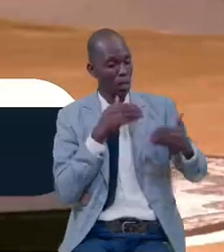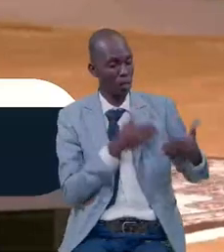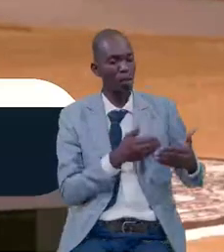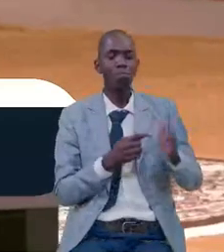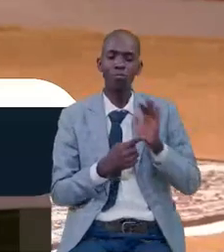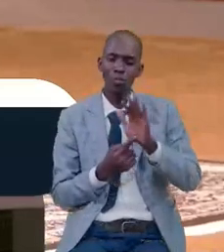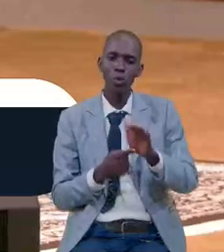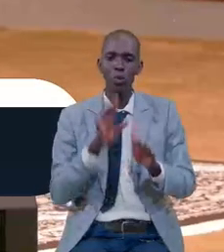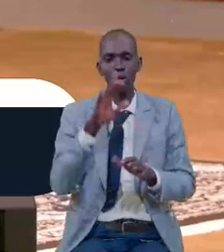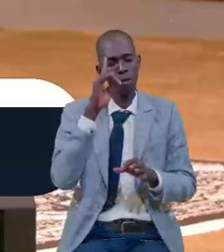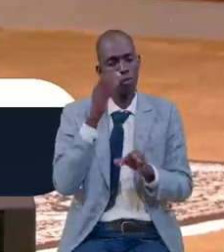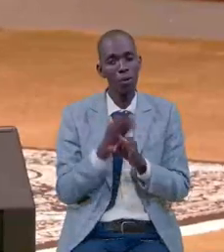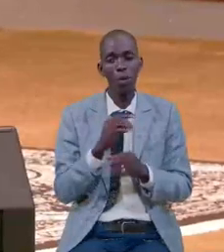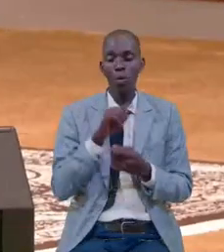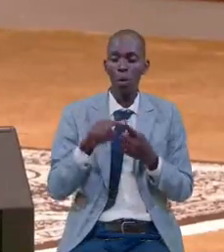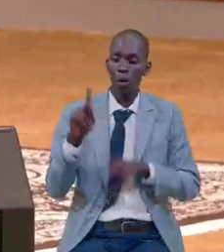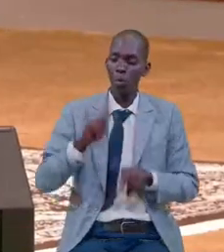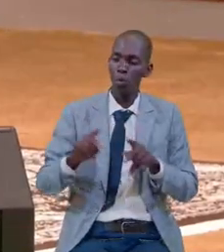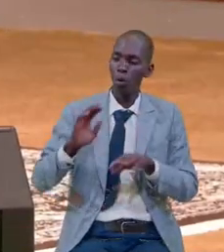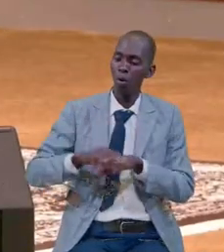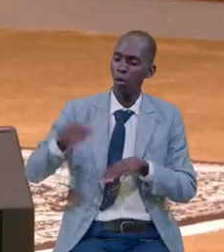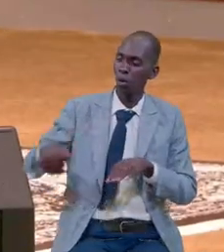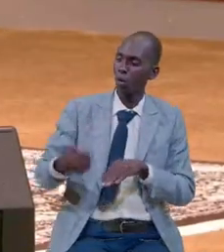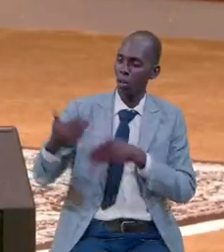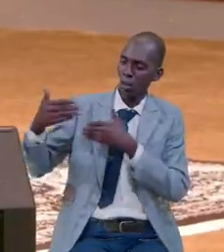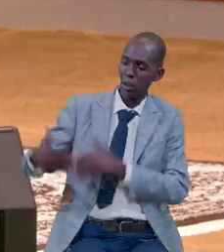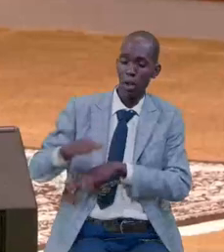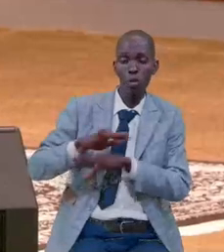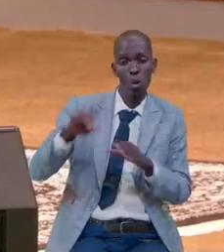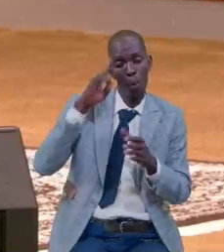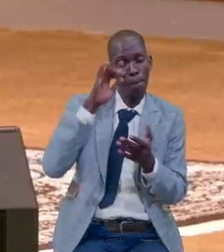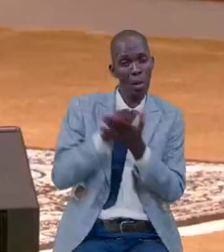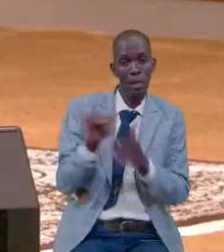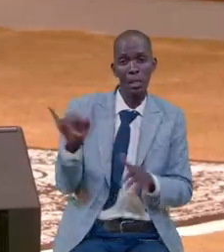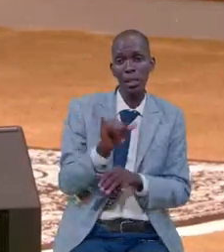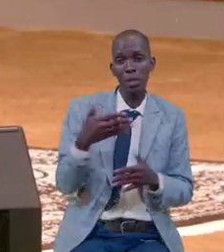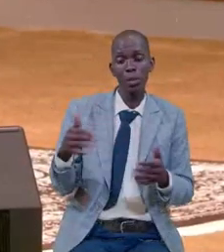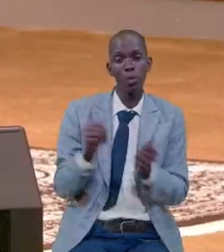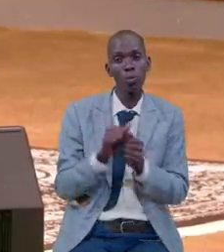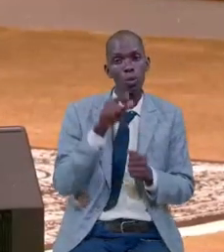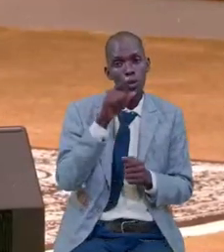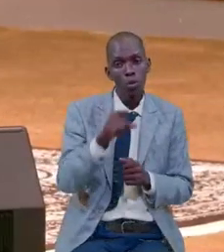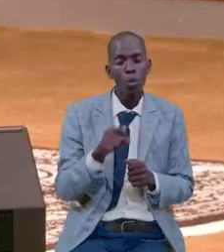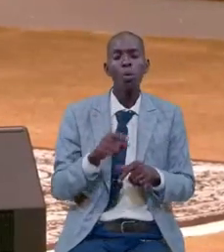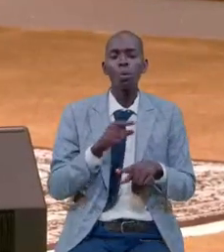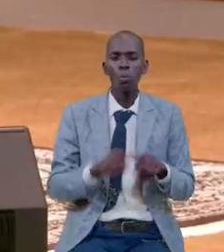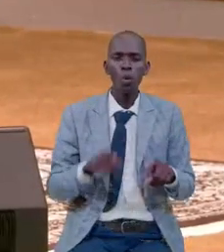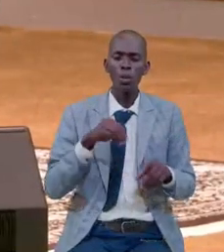foi, si les gens du côté contraire sont là, ils ne croient pas à ce que vous croyez, même de